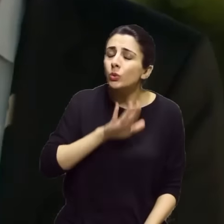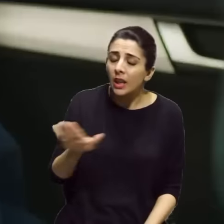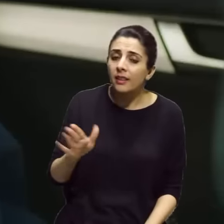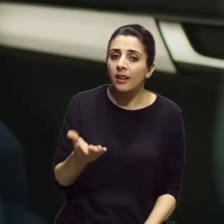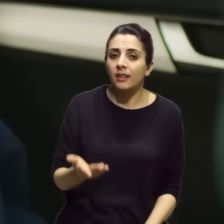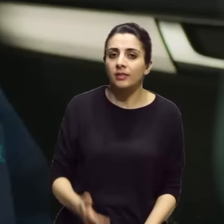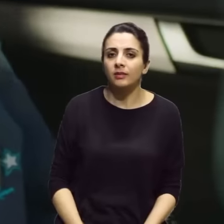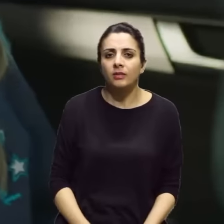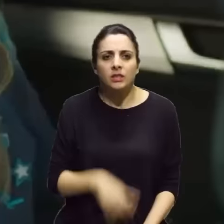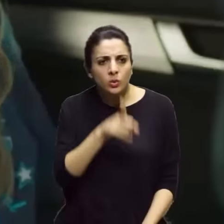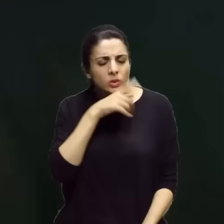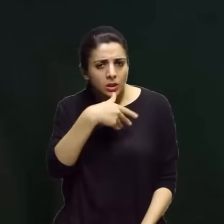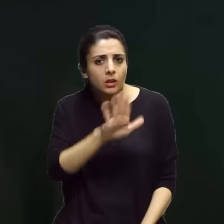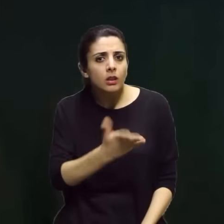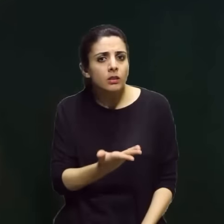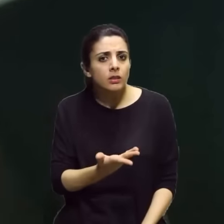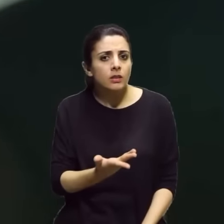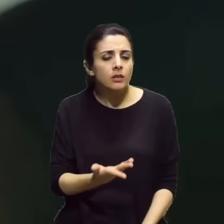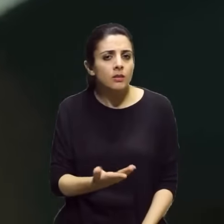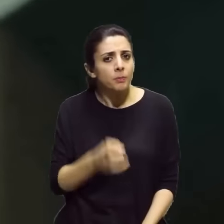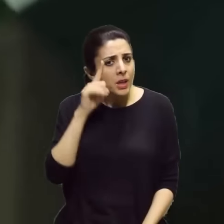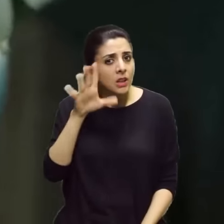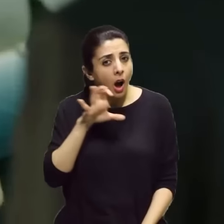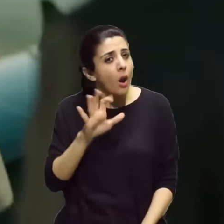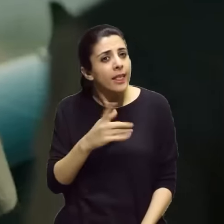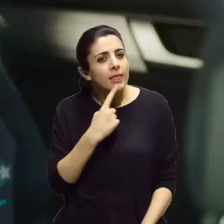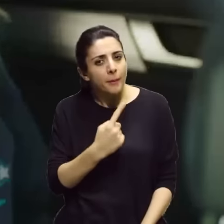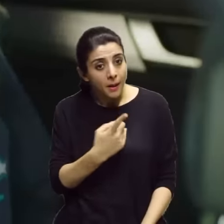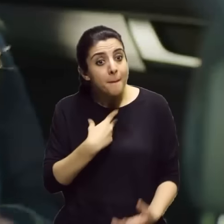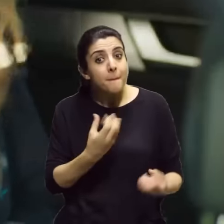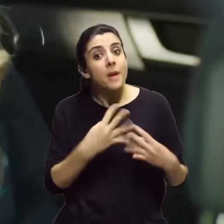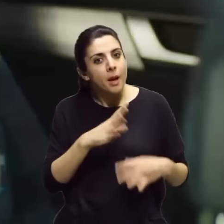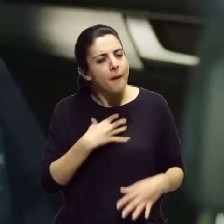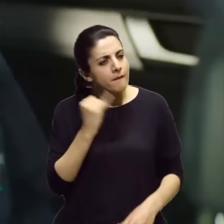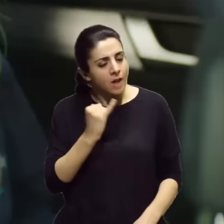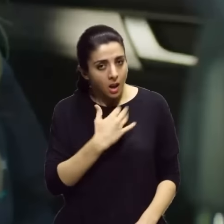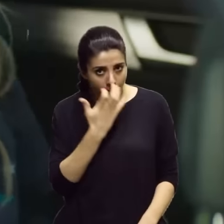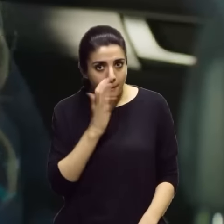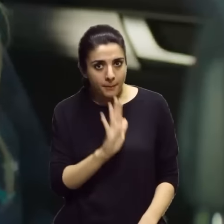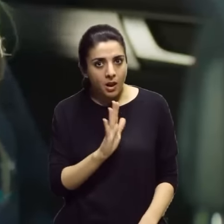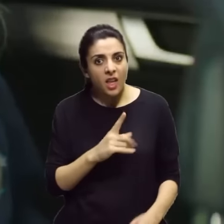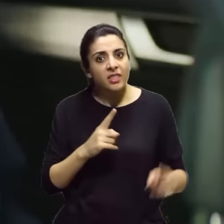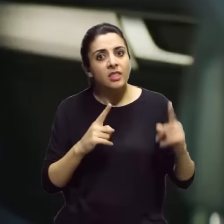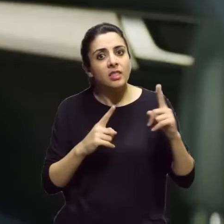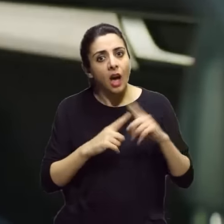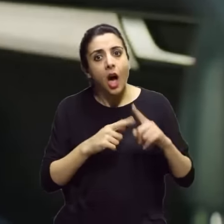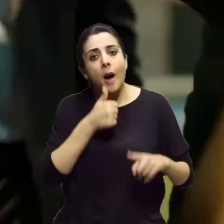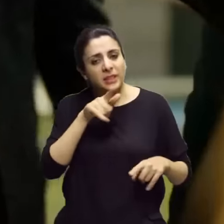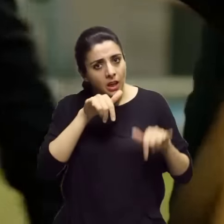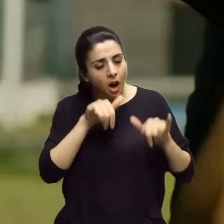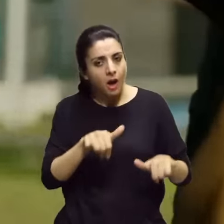yeter. Sen sus be. Baş ağrısını göreceksiniz. Eğer beni bırakmazsanız nasıl o zaman göreceksiniz? Tahir abi sen de.